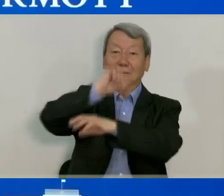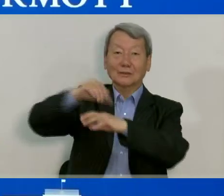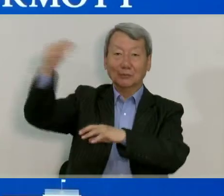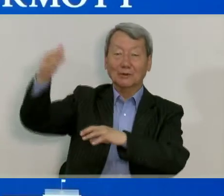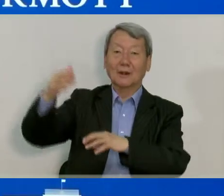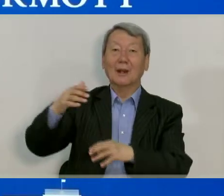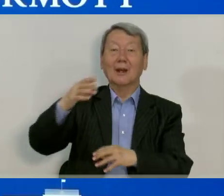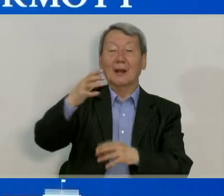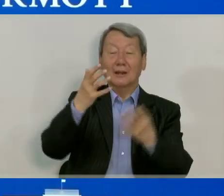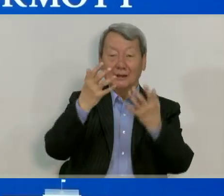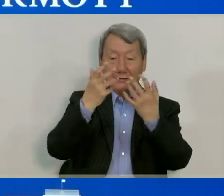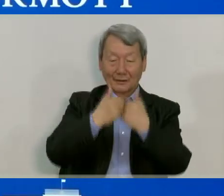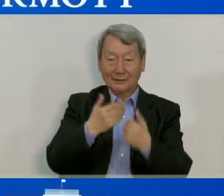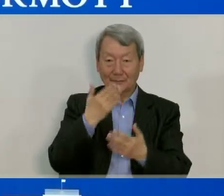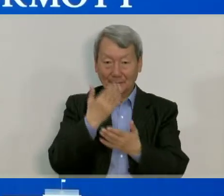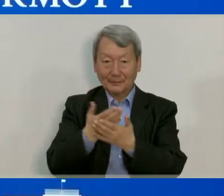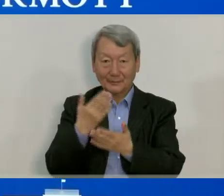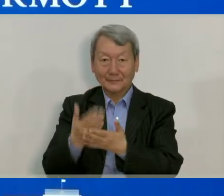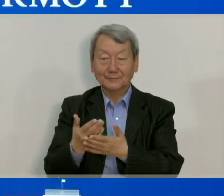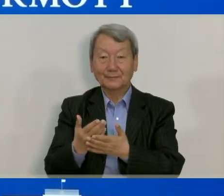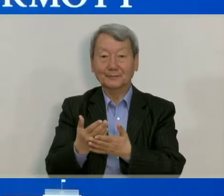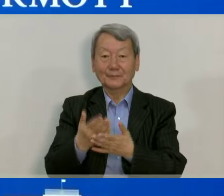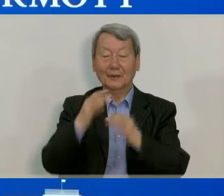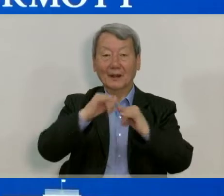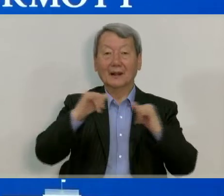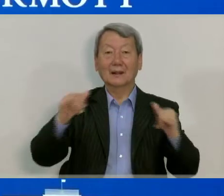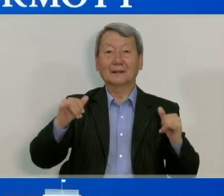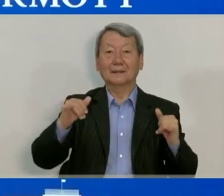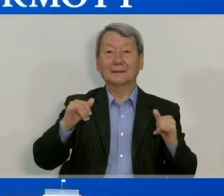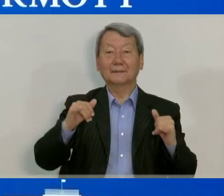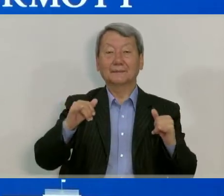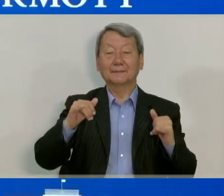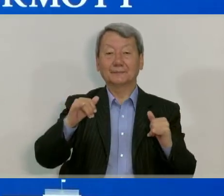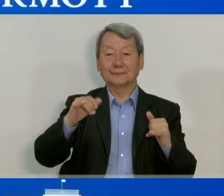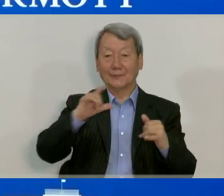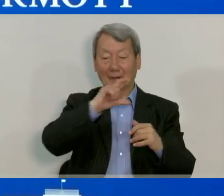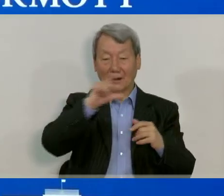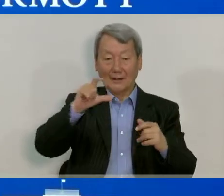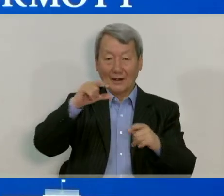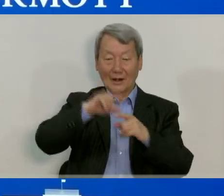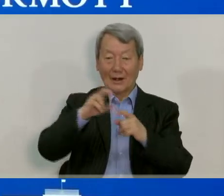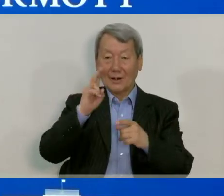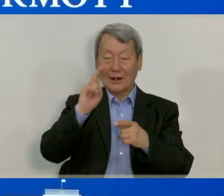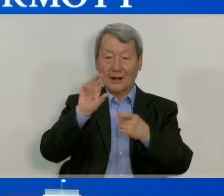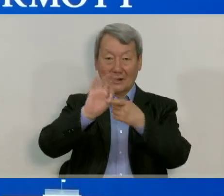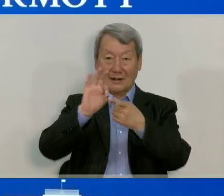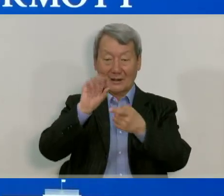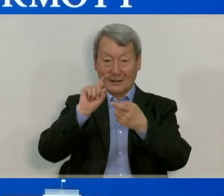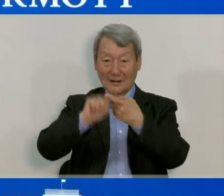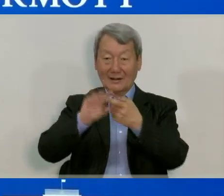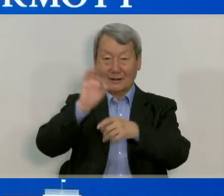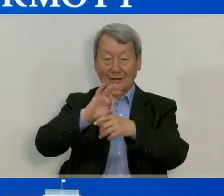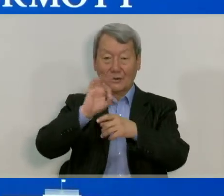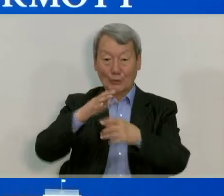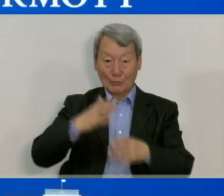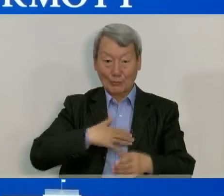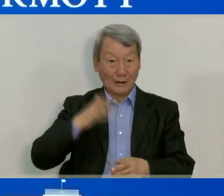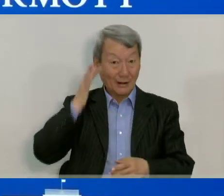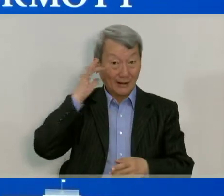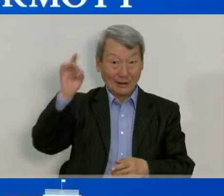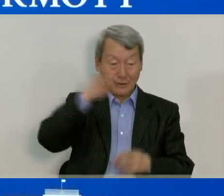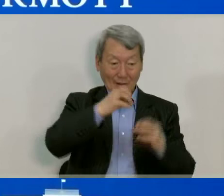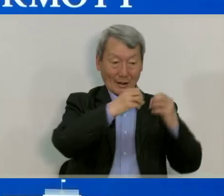Анализ динамики развития эпидпроцесса COVID показывает, что в республике